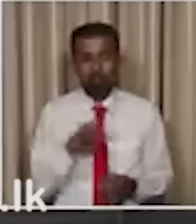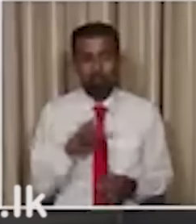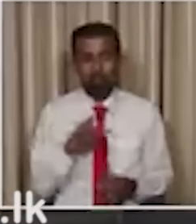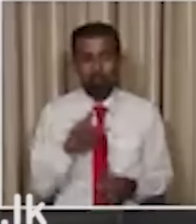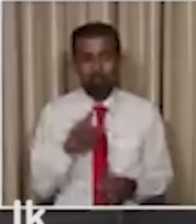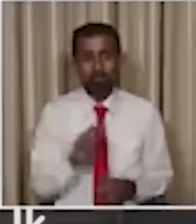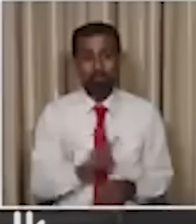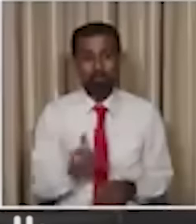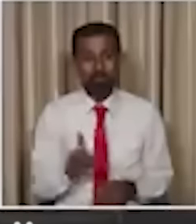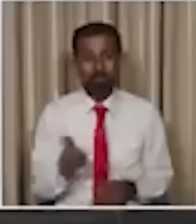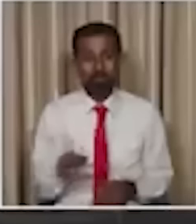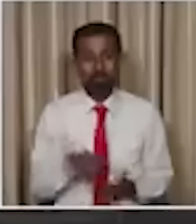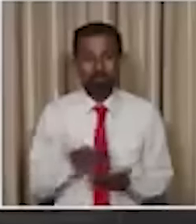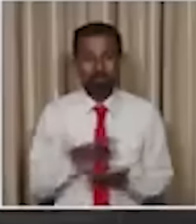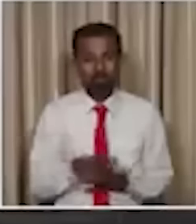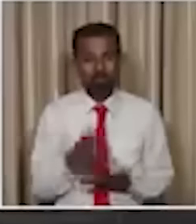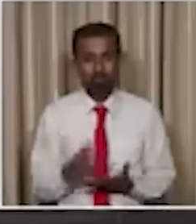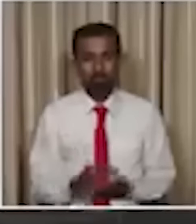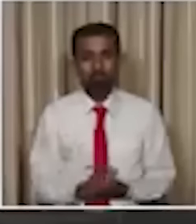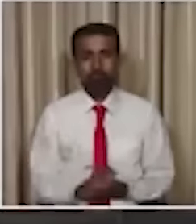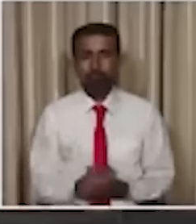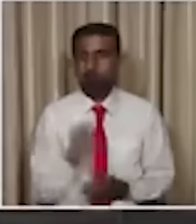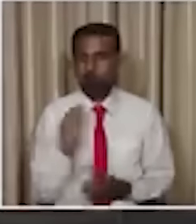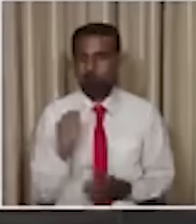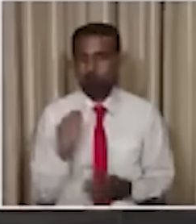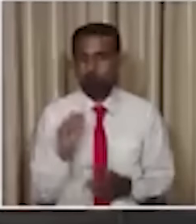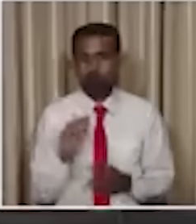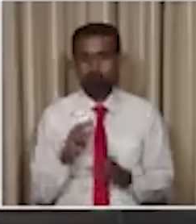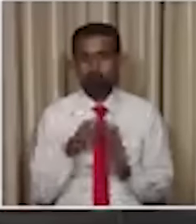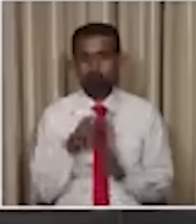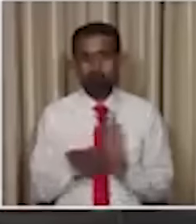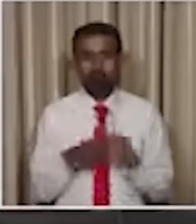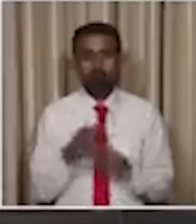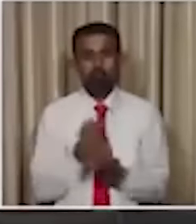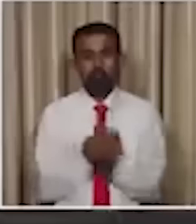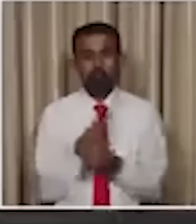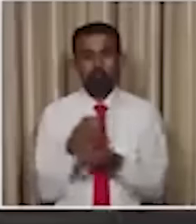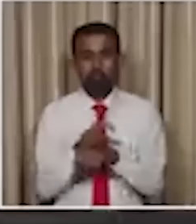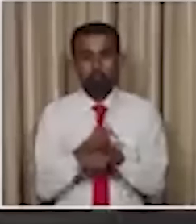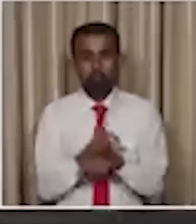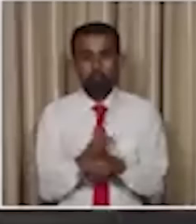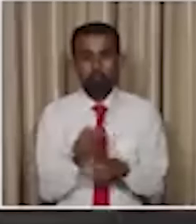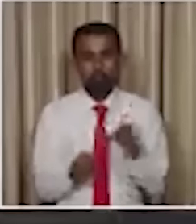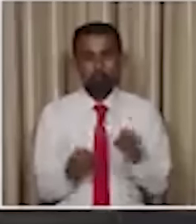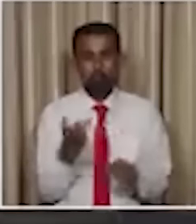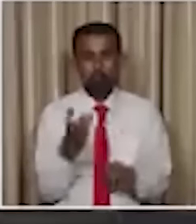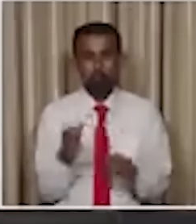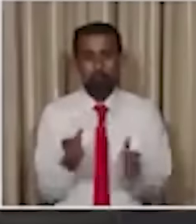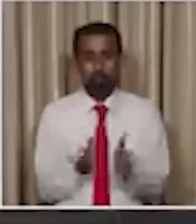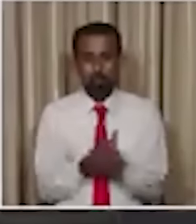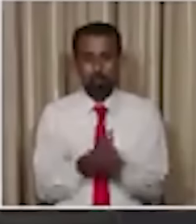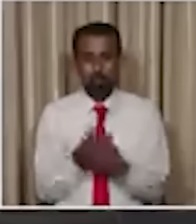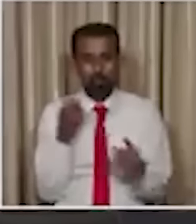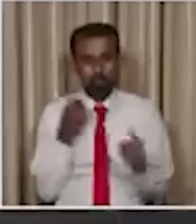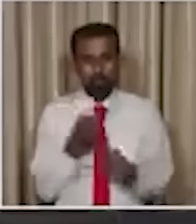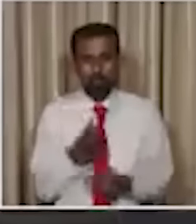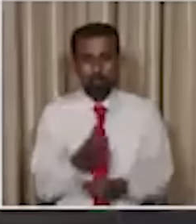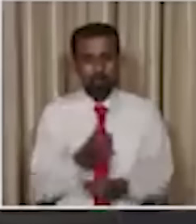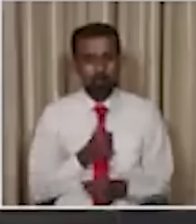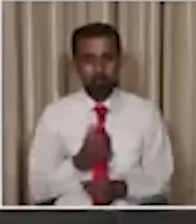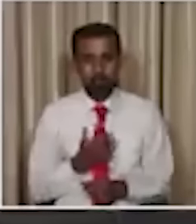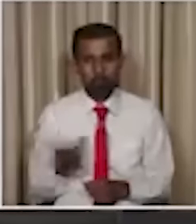2023/07/10 වන දින තීරණය කර තිබුණි. නමුත් ජාතික පොලිස් කොමිෂන් සභාව විසින් ත්‍රිපුද්ගල කමිටුවේ තීරණය සමග එකඟ